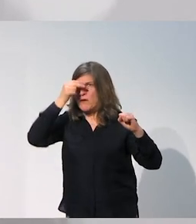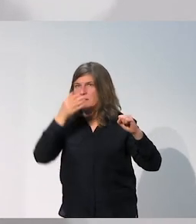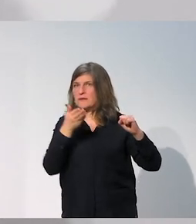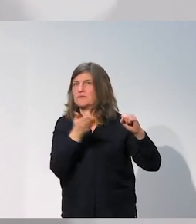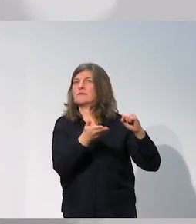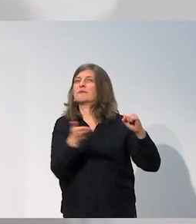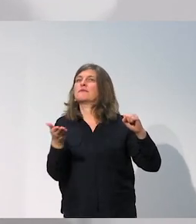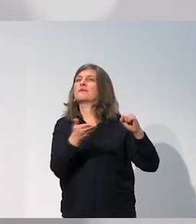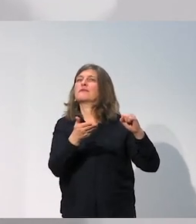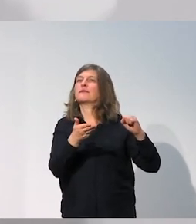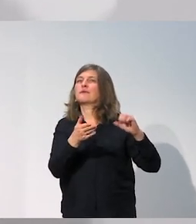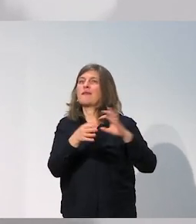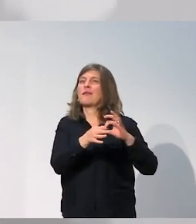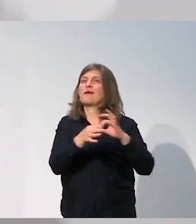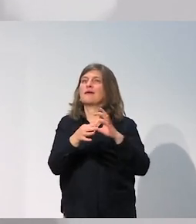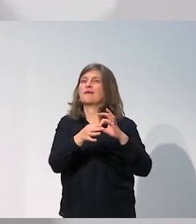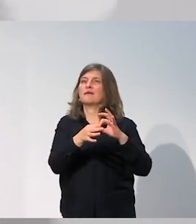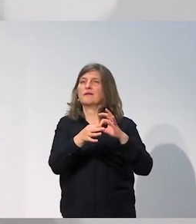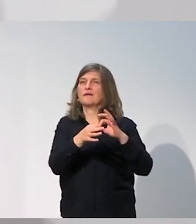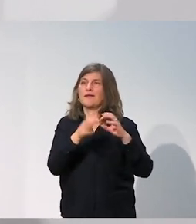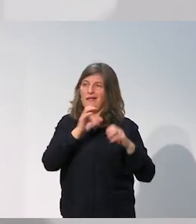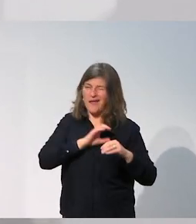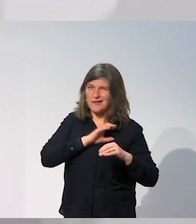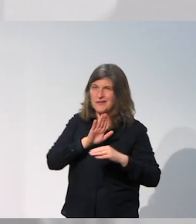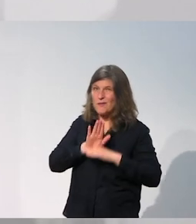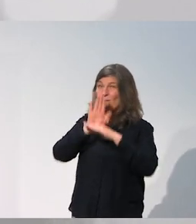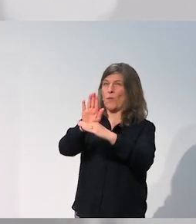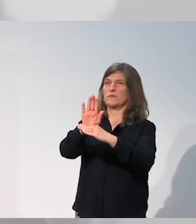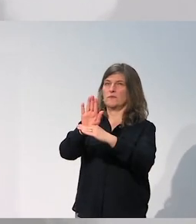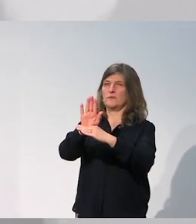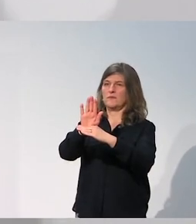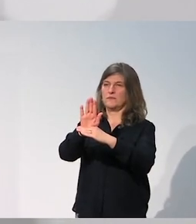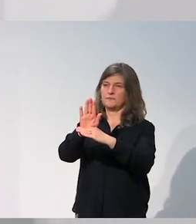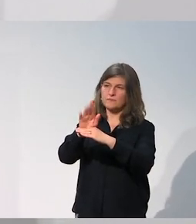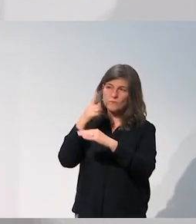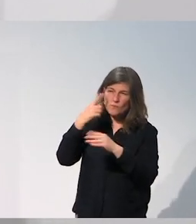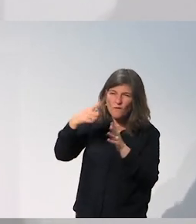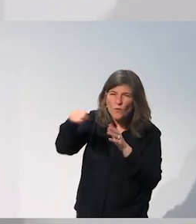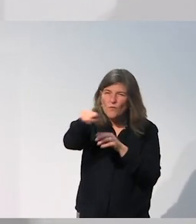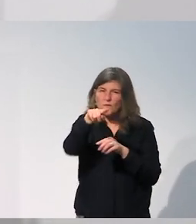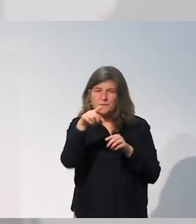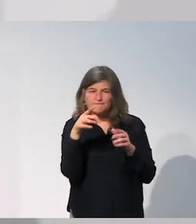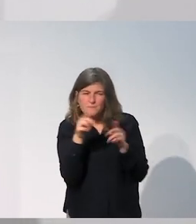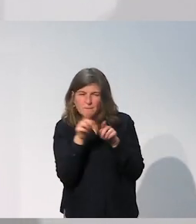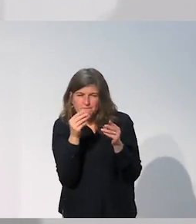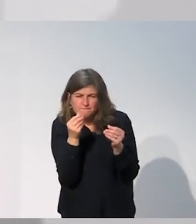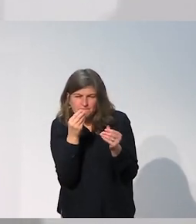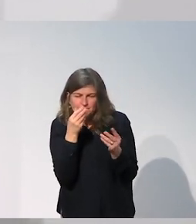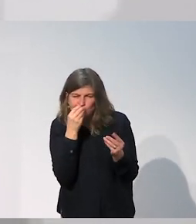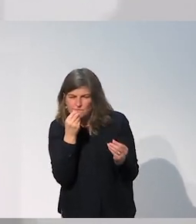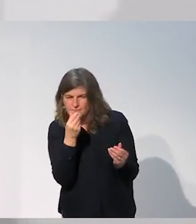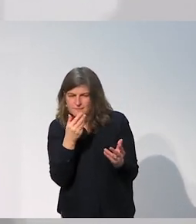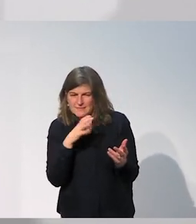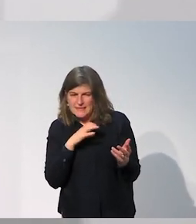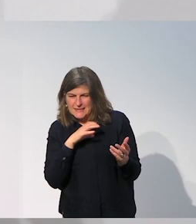de le donner à voir, entendre, à flairer, à palper de la façon la